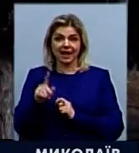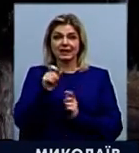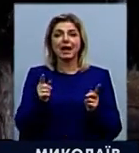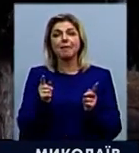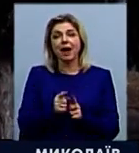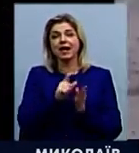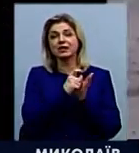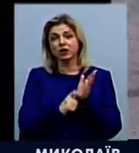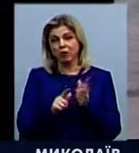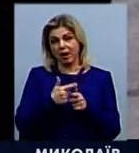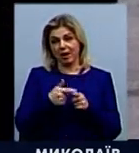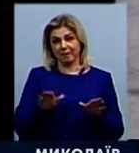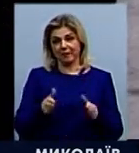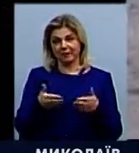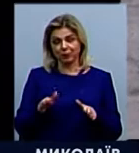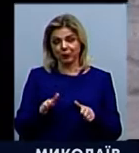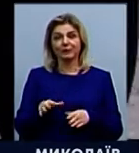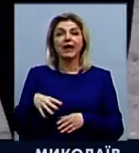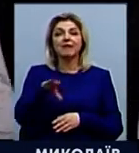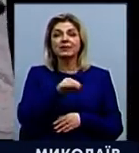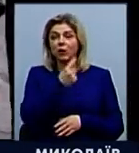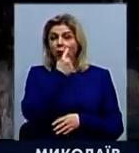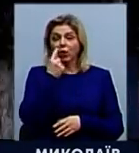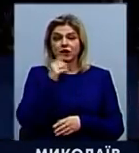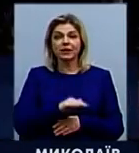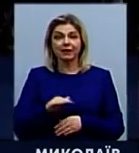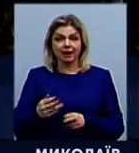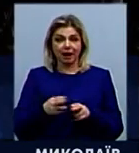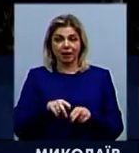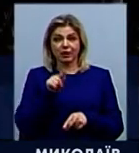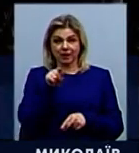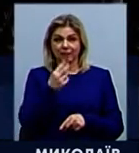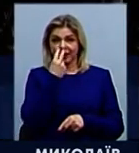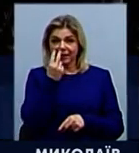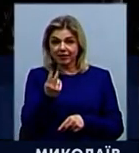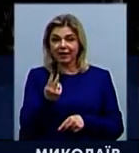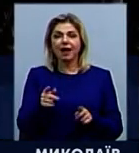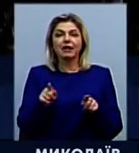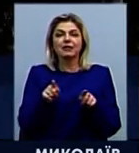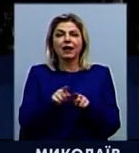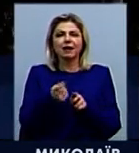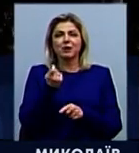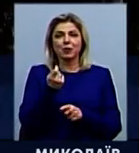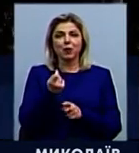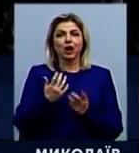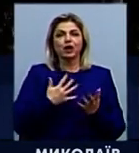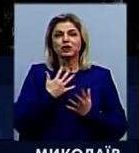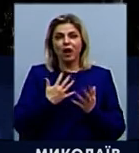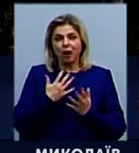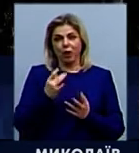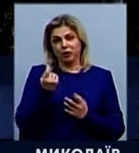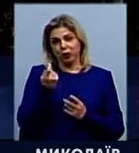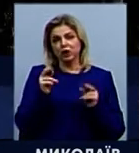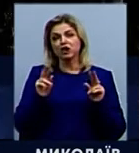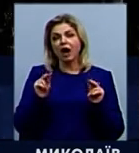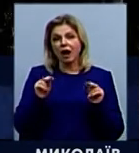або пісеньку. Ці очі дітей, які на тебе дивляться, і таким трошки жахом, трошки щастям. І